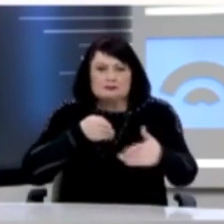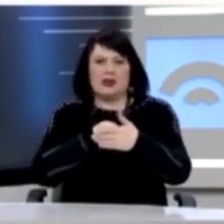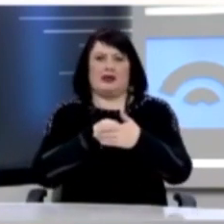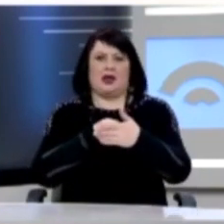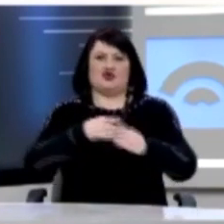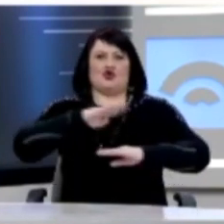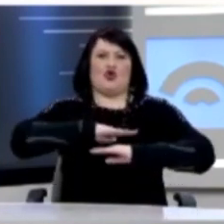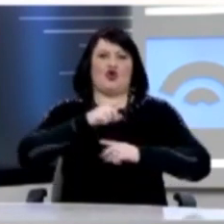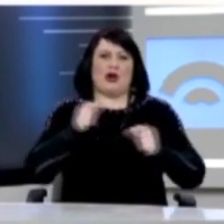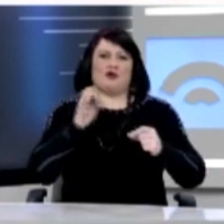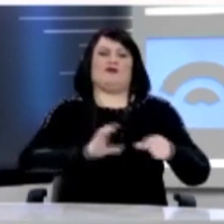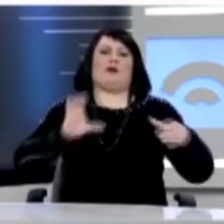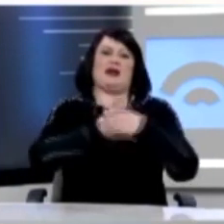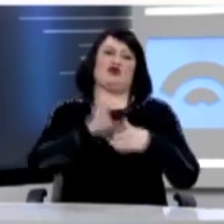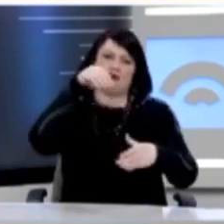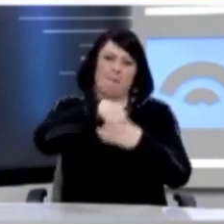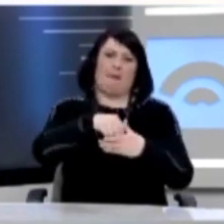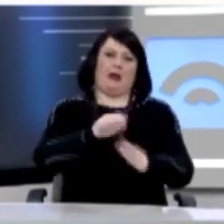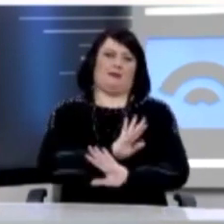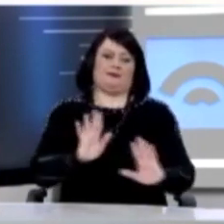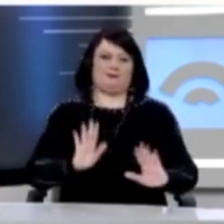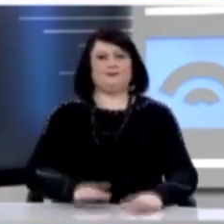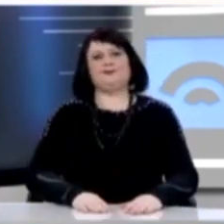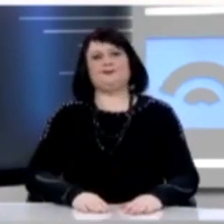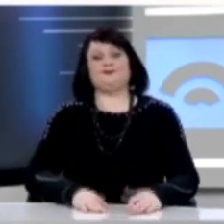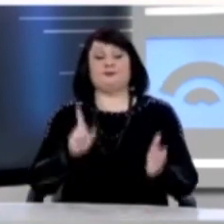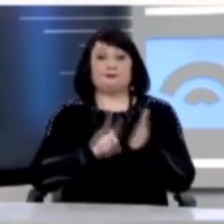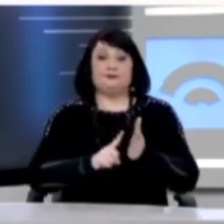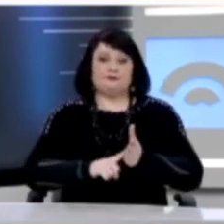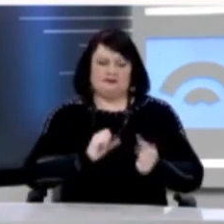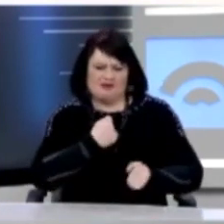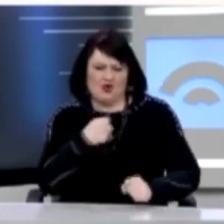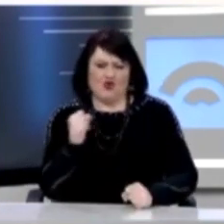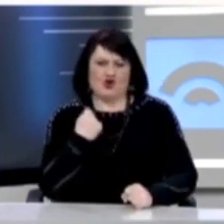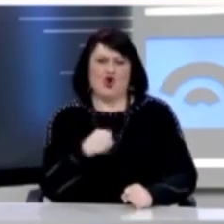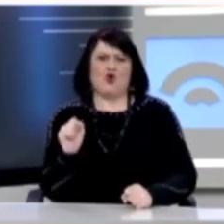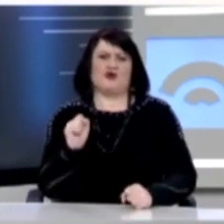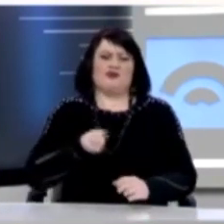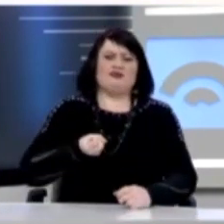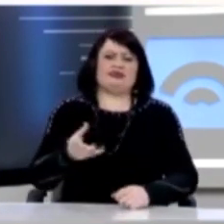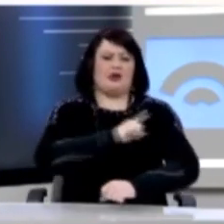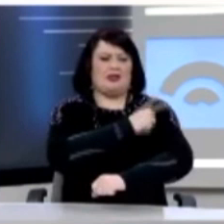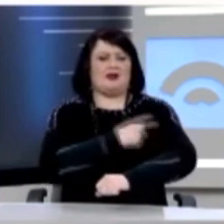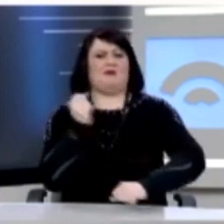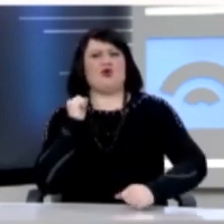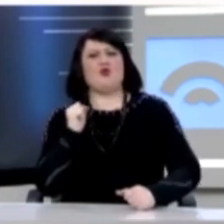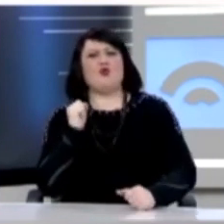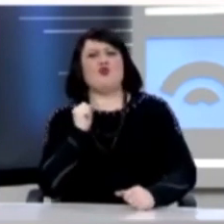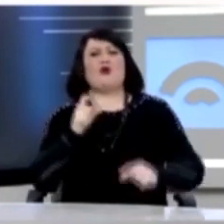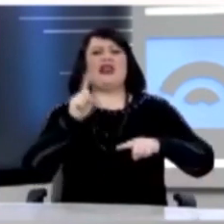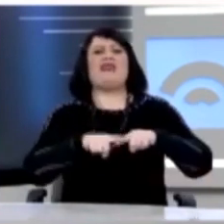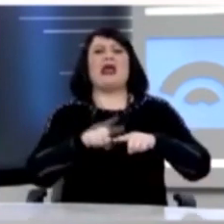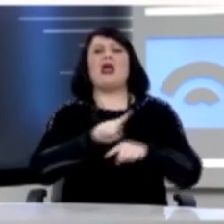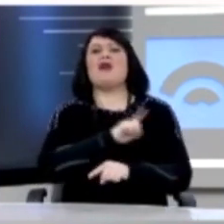στο ΝΑΤΟ, την Ευρωπαϊκή Ένωση. Να δυναμώσει το ρεύμα αντίθεσης στην εμπλοκή της χώρας σε αυτούς